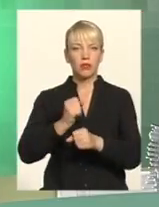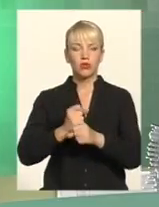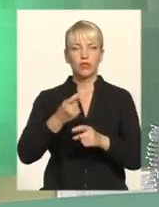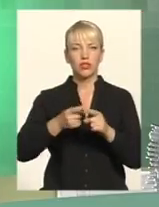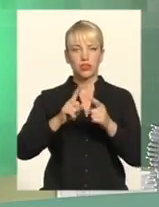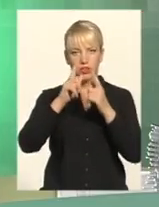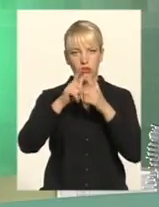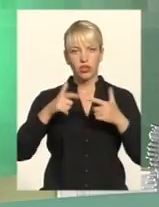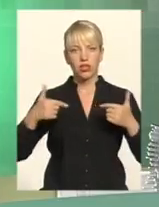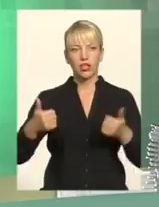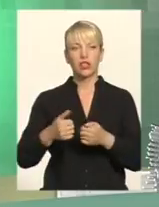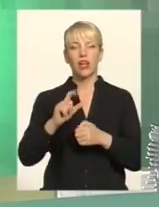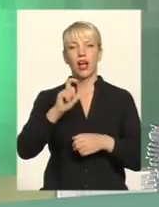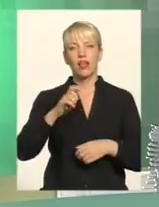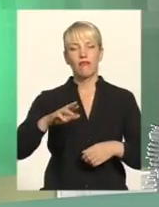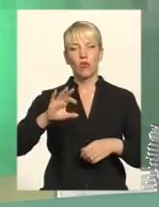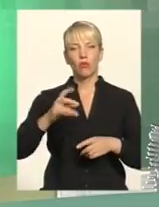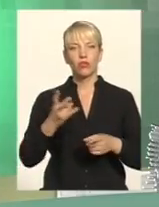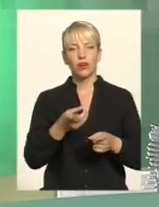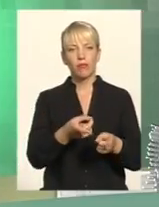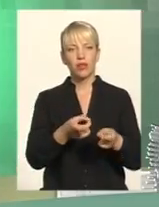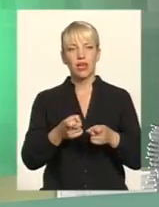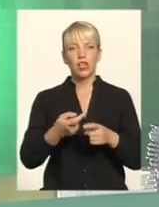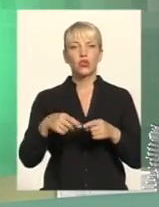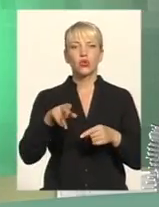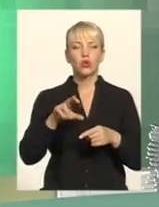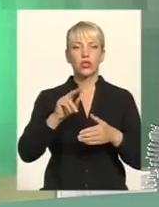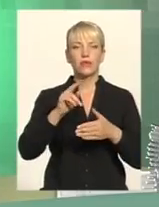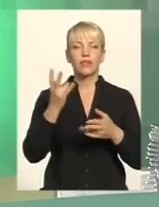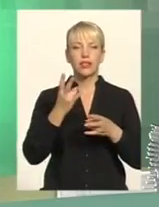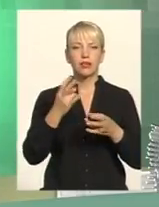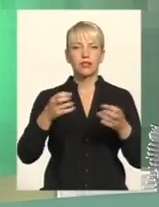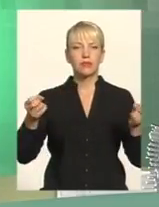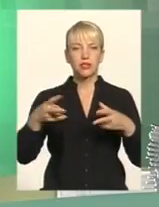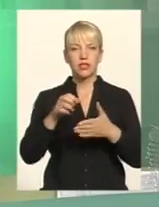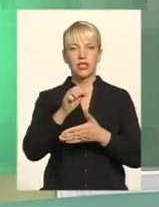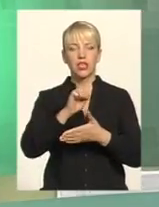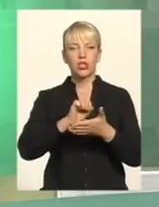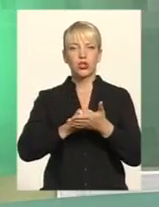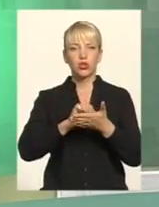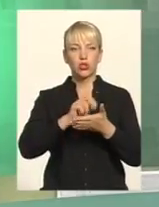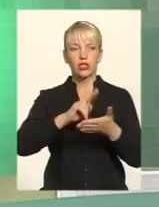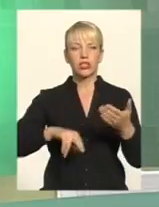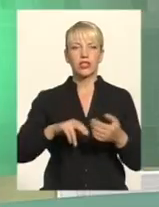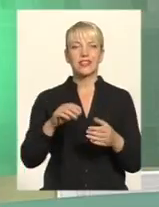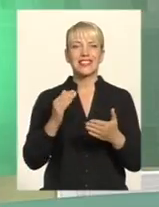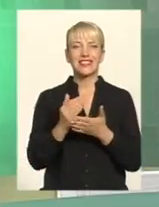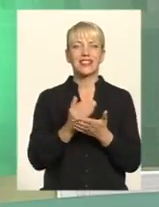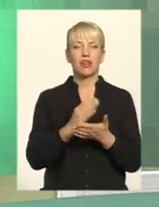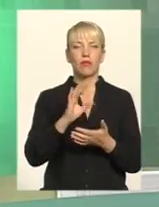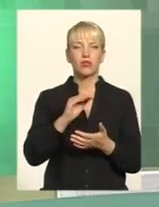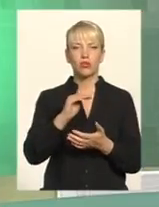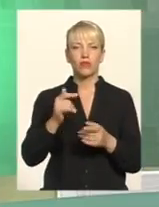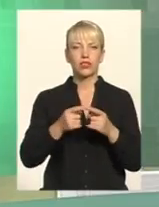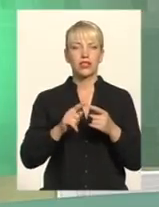нам треба підтягуватись в плані сертифікації нашої продукції відповідності її системам ISO, HACCP, OCSAS, тобто